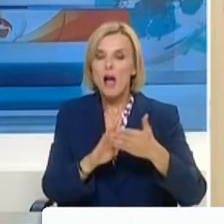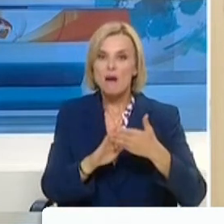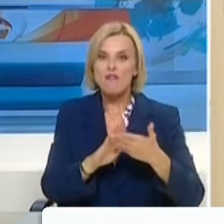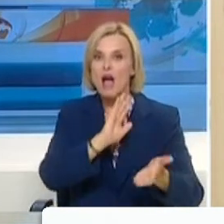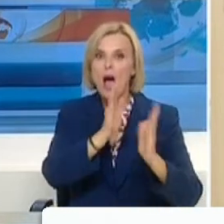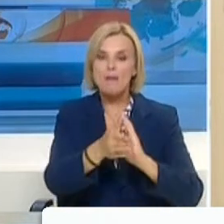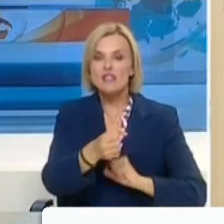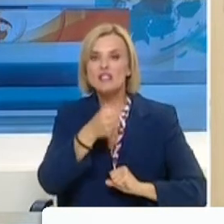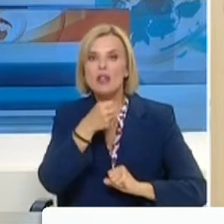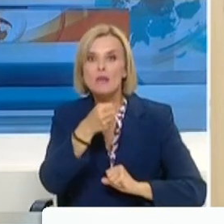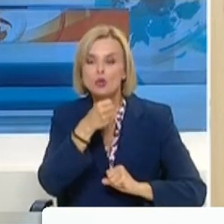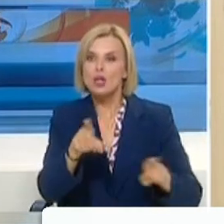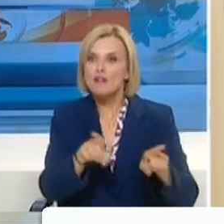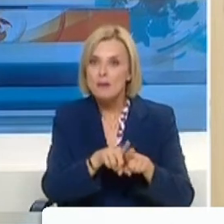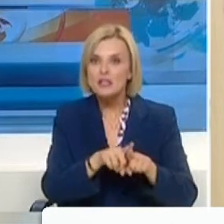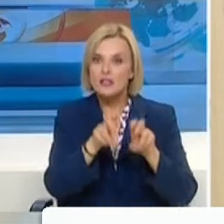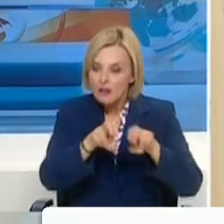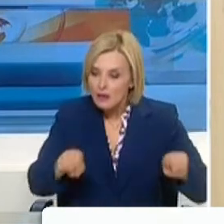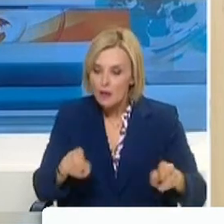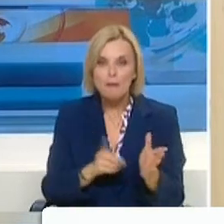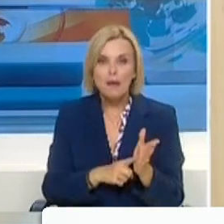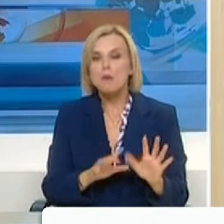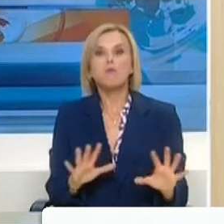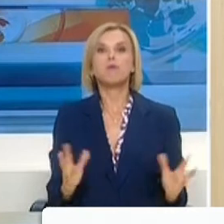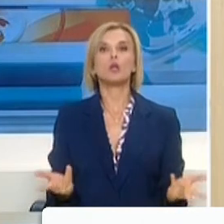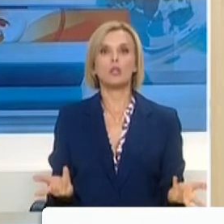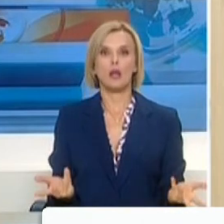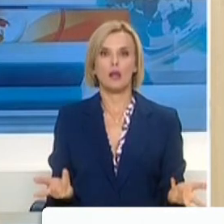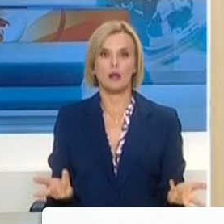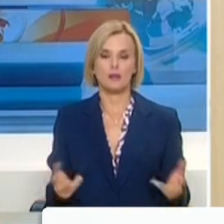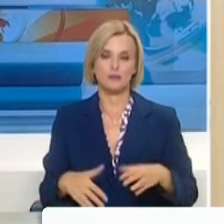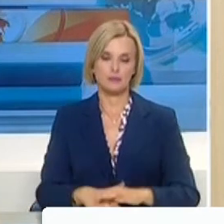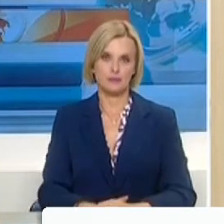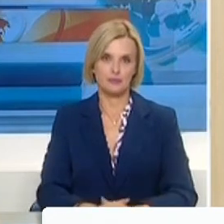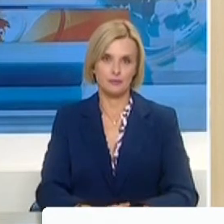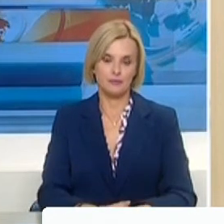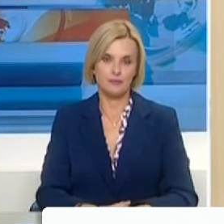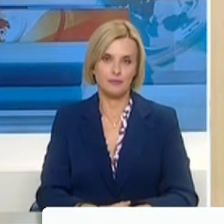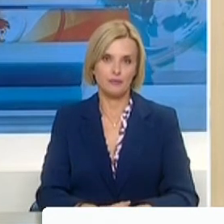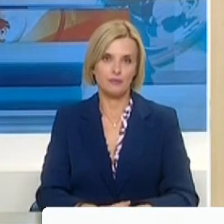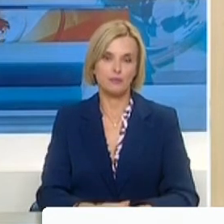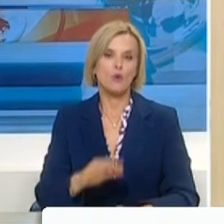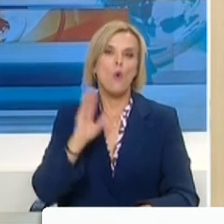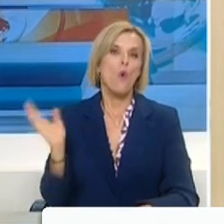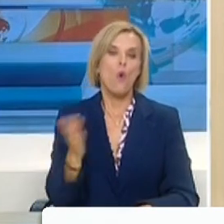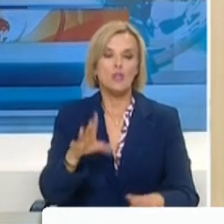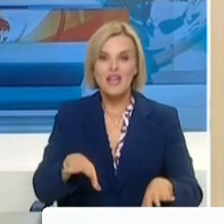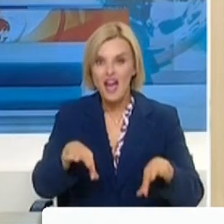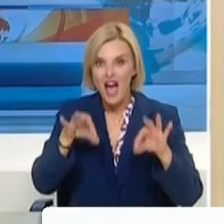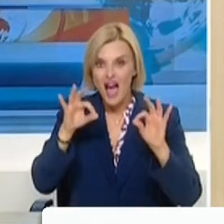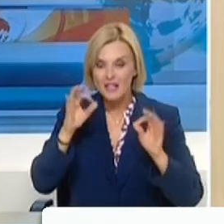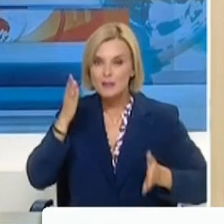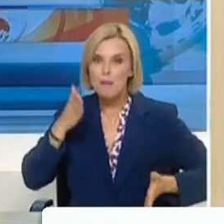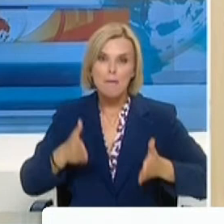Να ξεκινήσω από το τελευταίο ερώτημα. Όταν στην αρχή της κρίσης του κορονοϊού ξεκίνησε